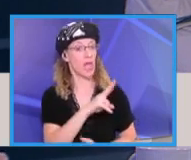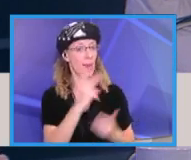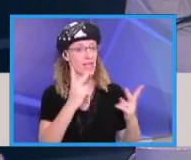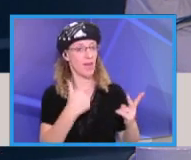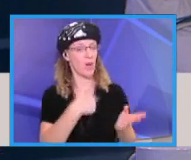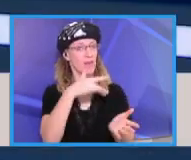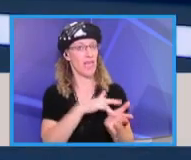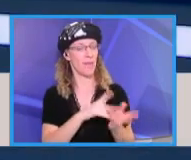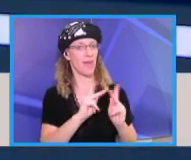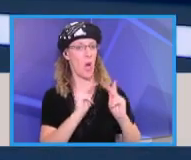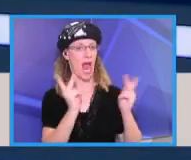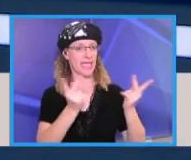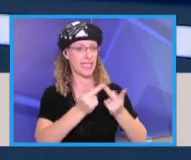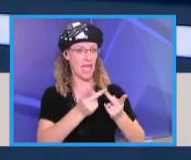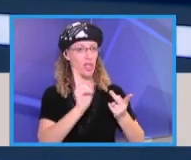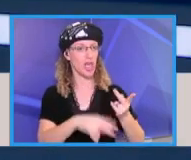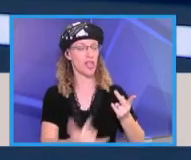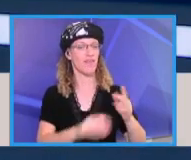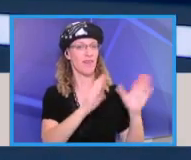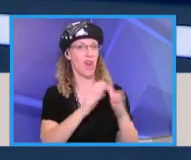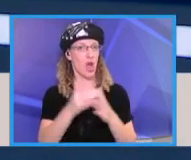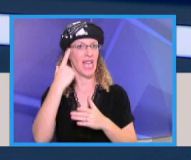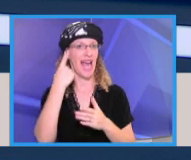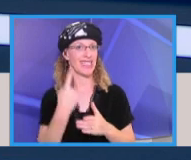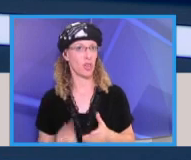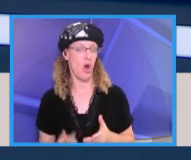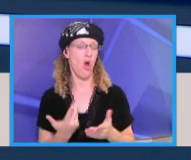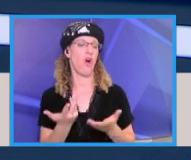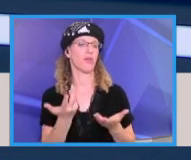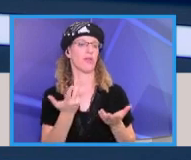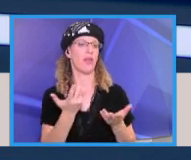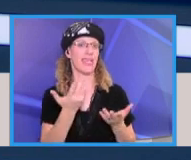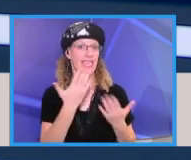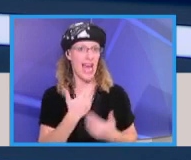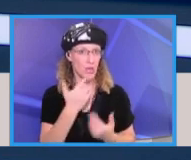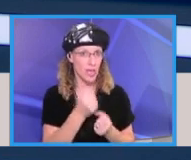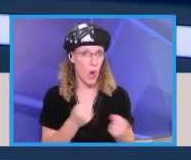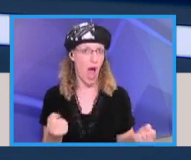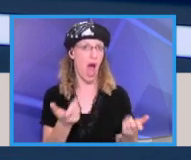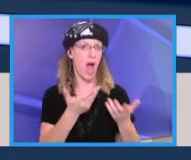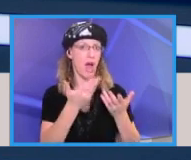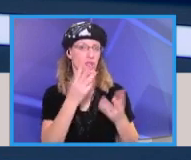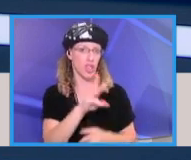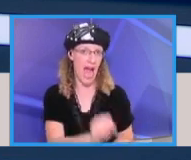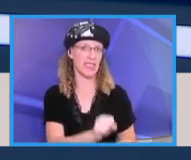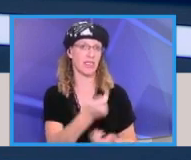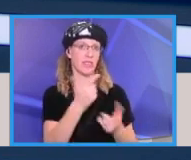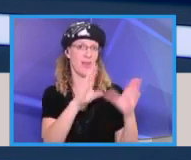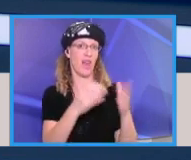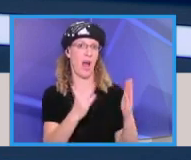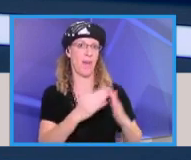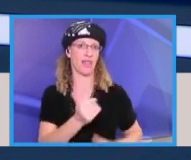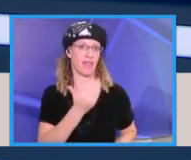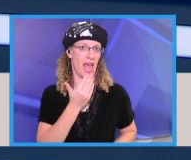נמצאים בקואליציה שיש בה מפלגות החרדיות, יהדות התורה, ש"ס, מפלגה הדתית, הבית